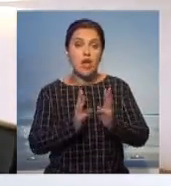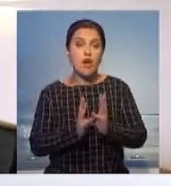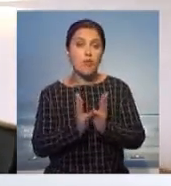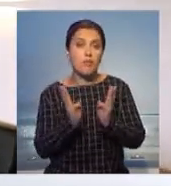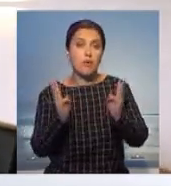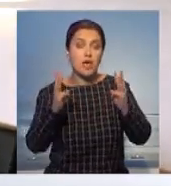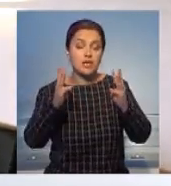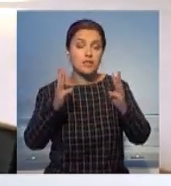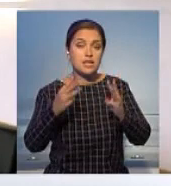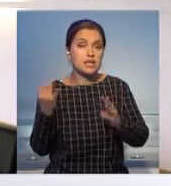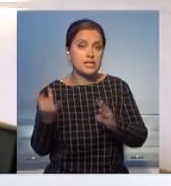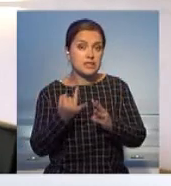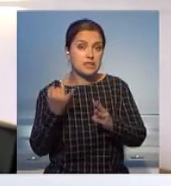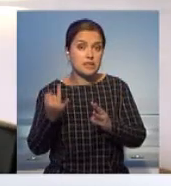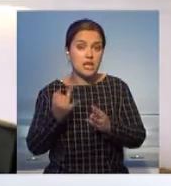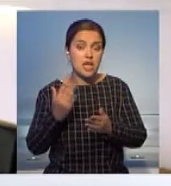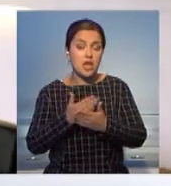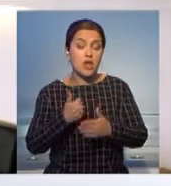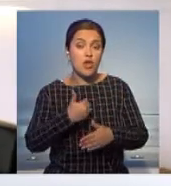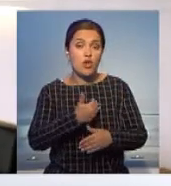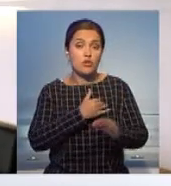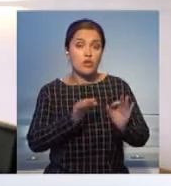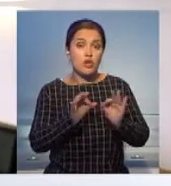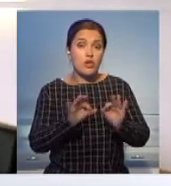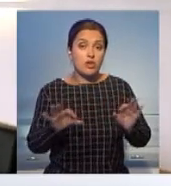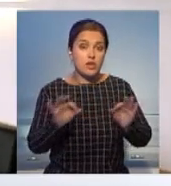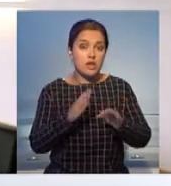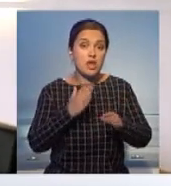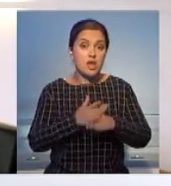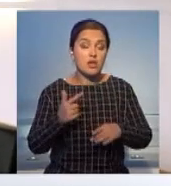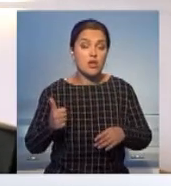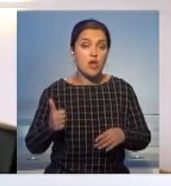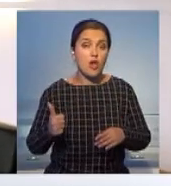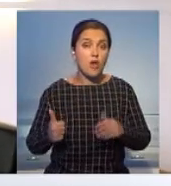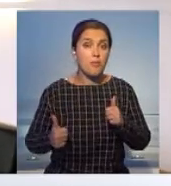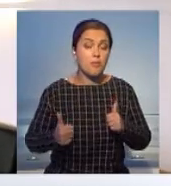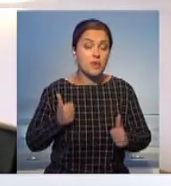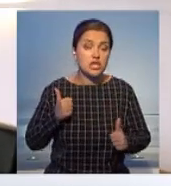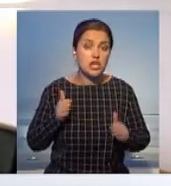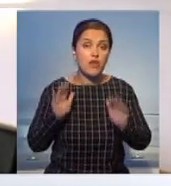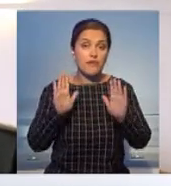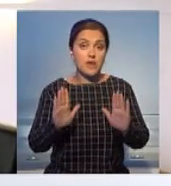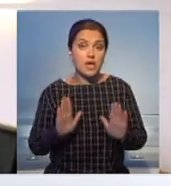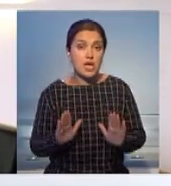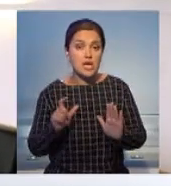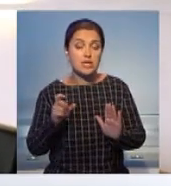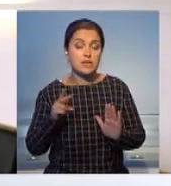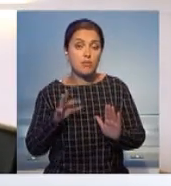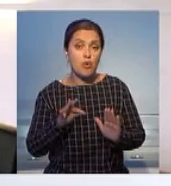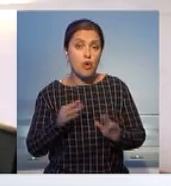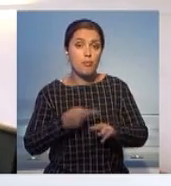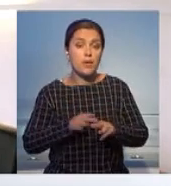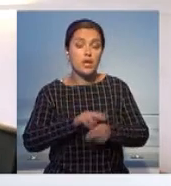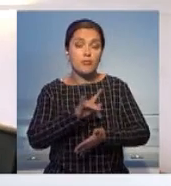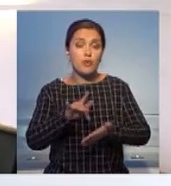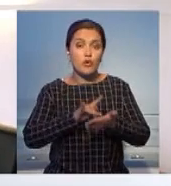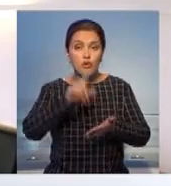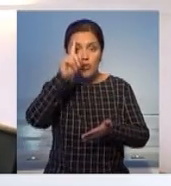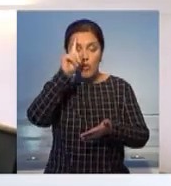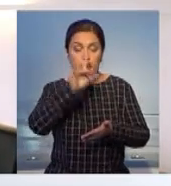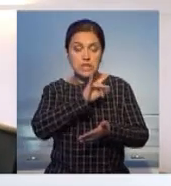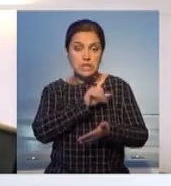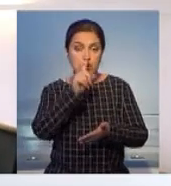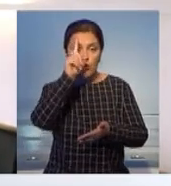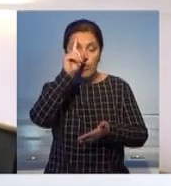Очень интересный комплекс. Я хочу отметить, что благодаря престижной выставке «Экспо» об этом прекрасном городе узнали во всем